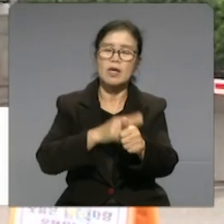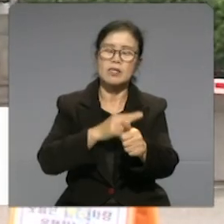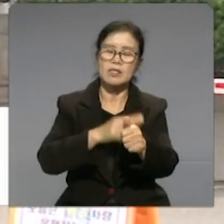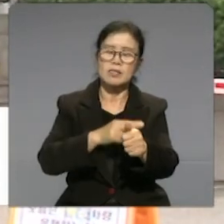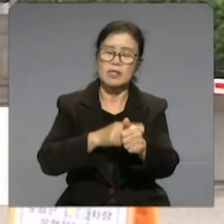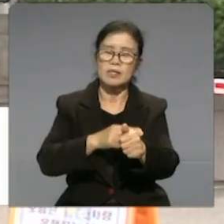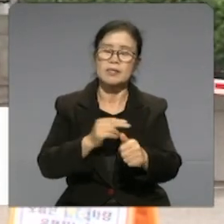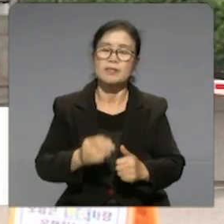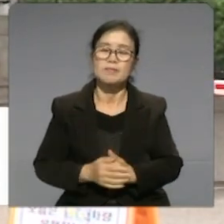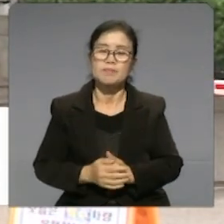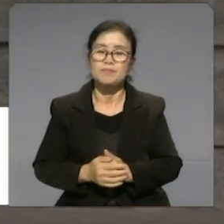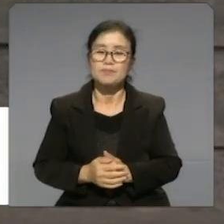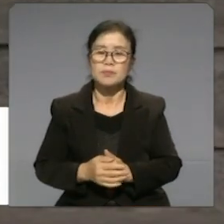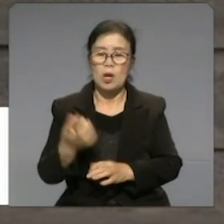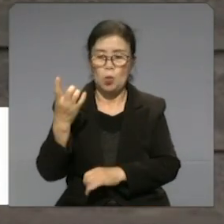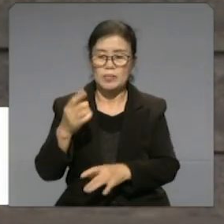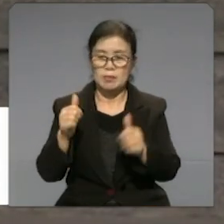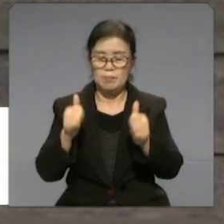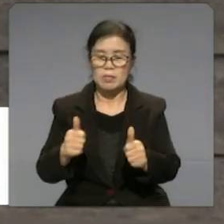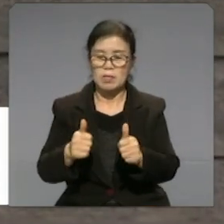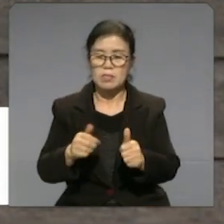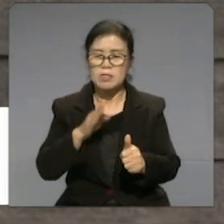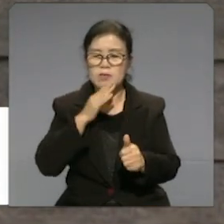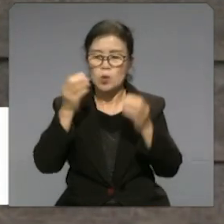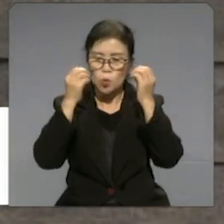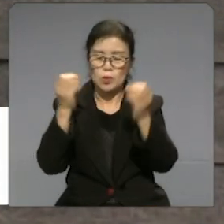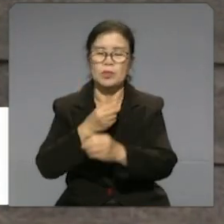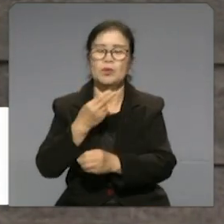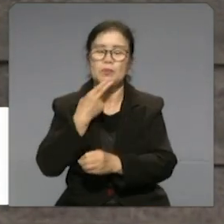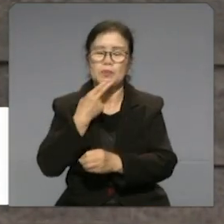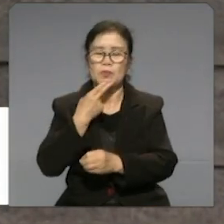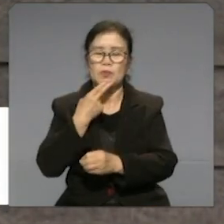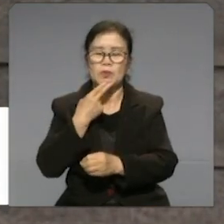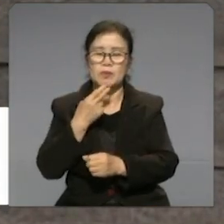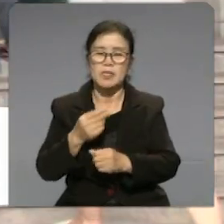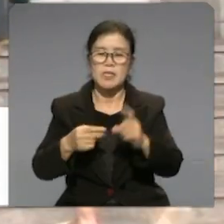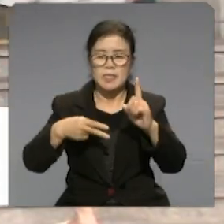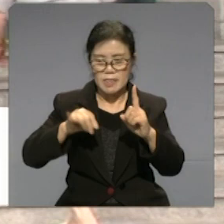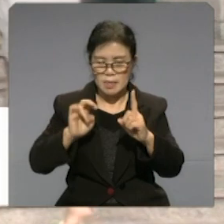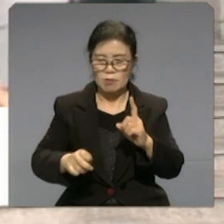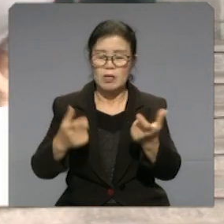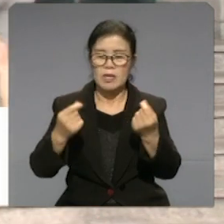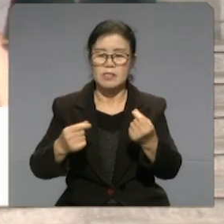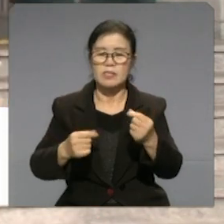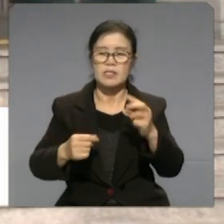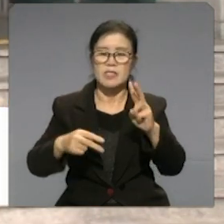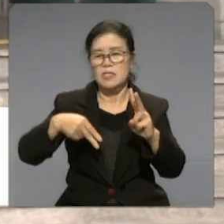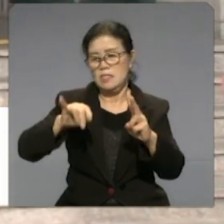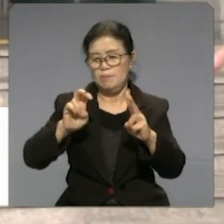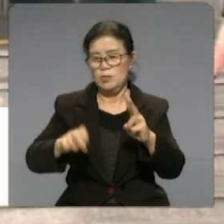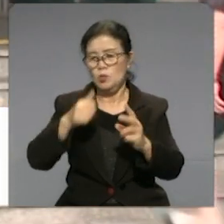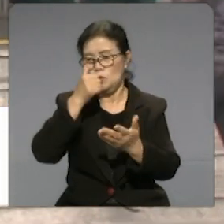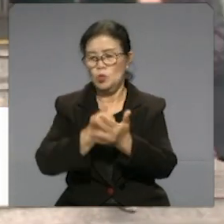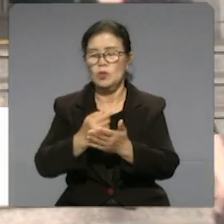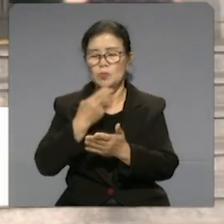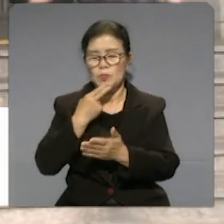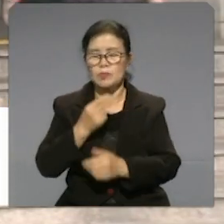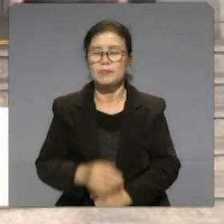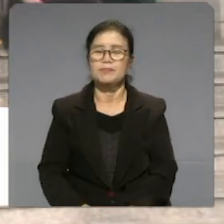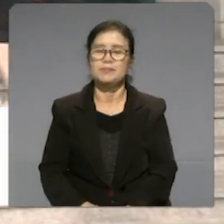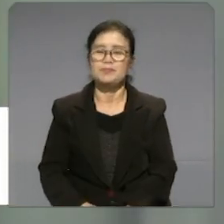강사 A씨에게 원심 판단에 사실 오인은 없는 것으로 보인다며 1심과 같이 무죄를 선고했습니다.